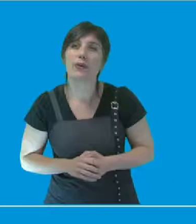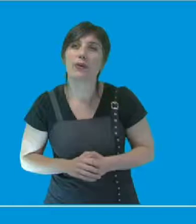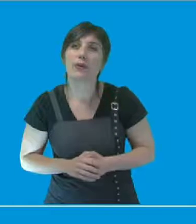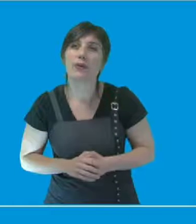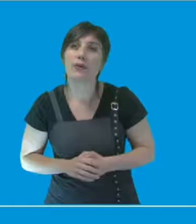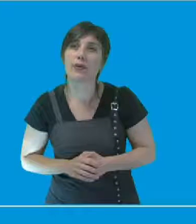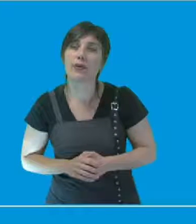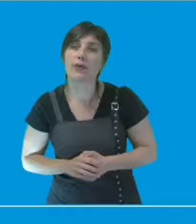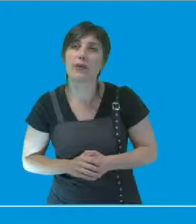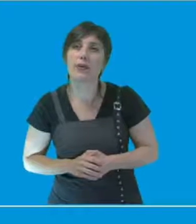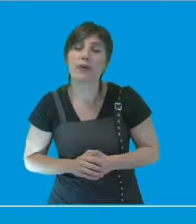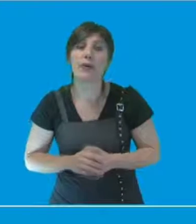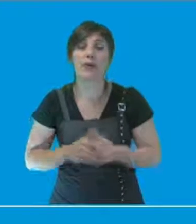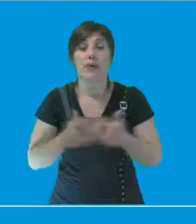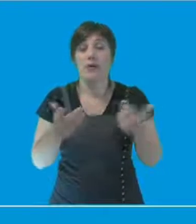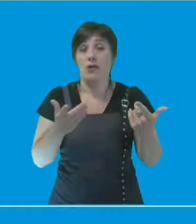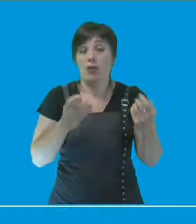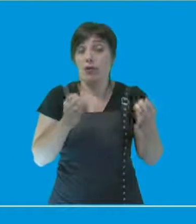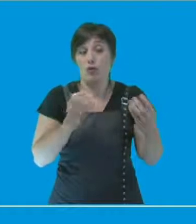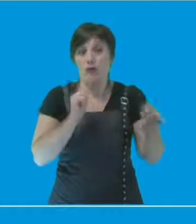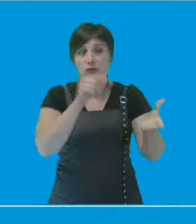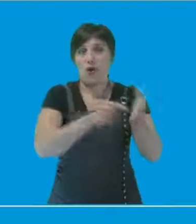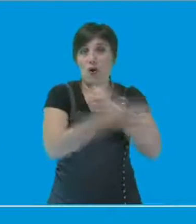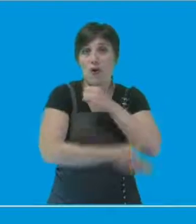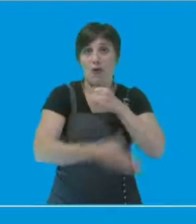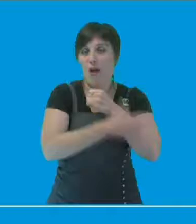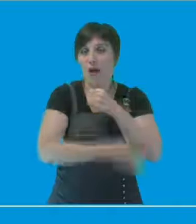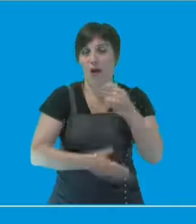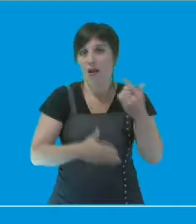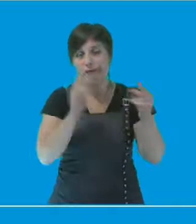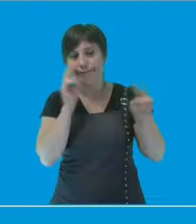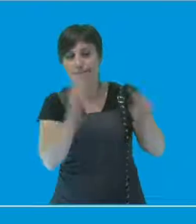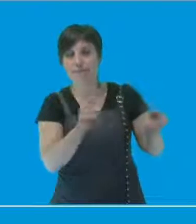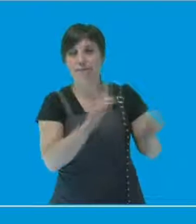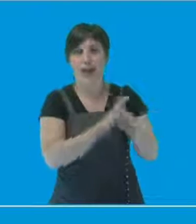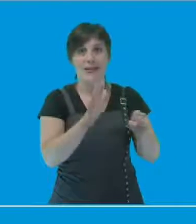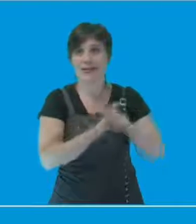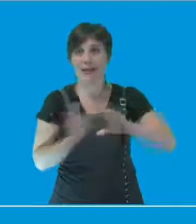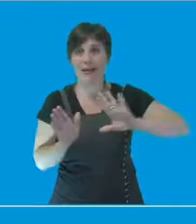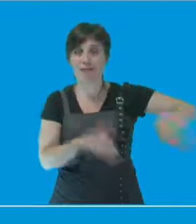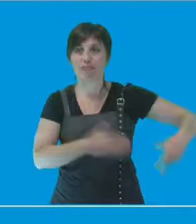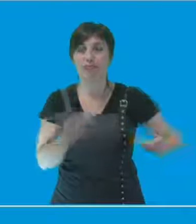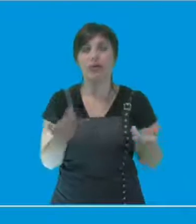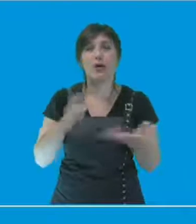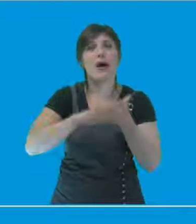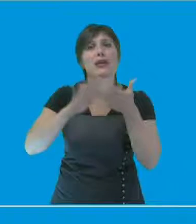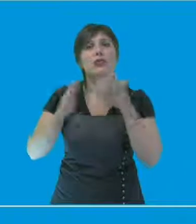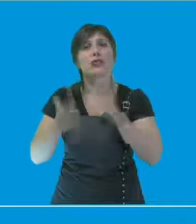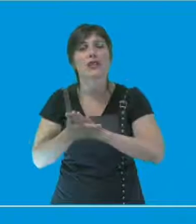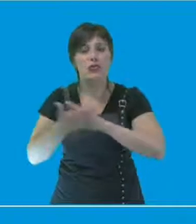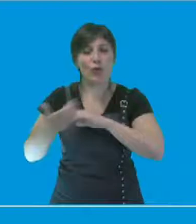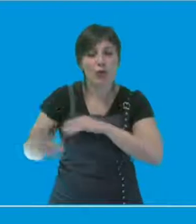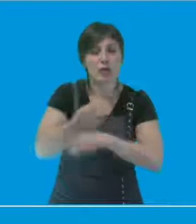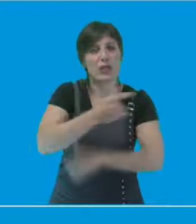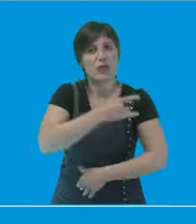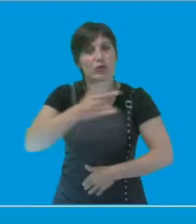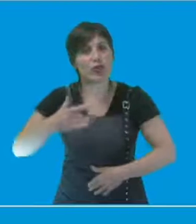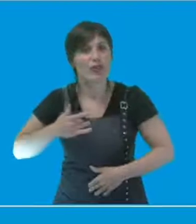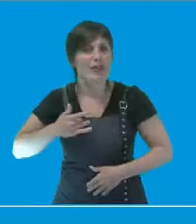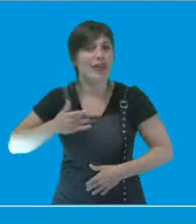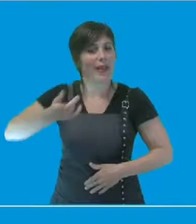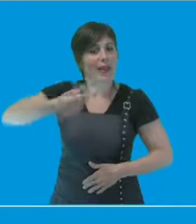trop souvent éludée. Aussi, les réseaux de prévention des addictions ainsi que les associations d'éducation à la santé connaissent